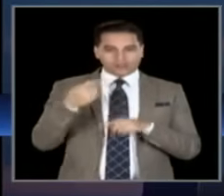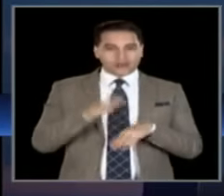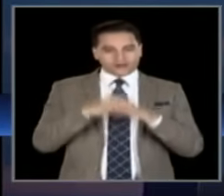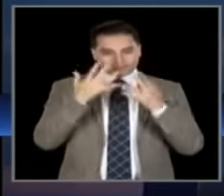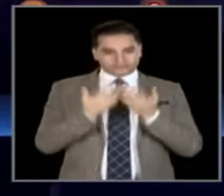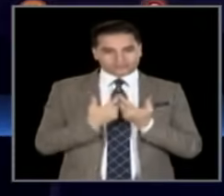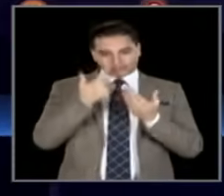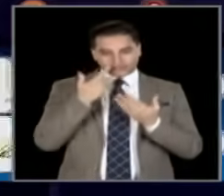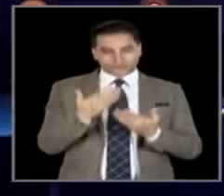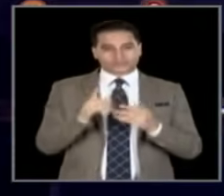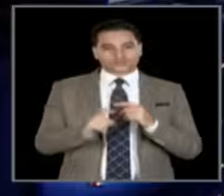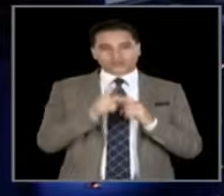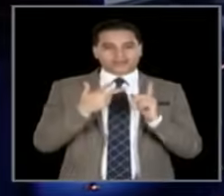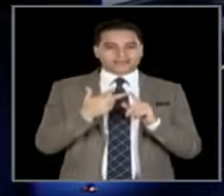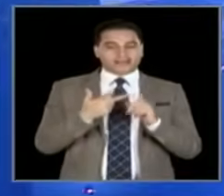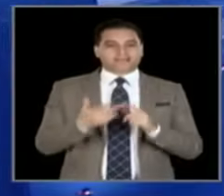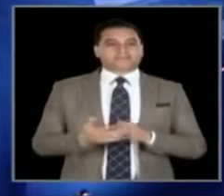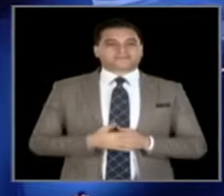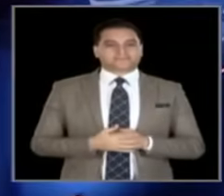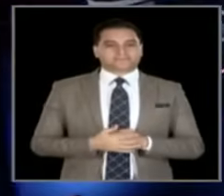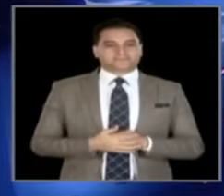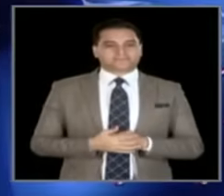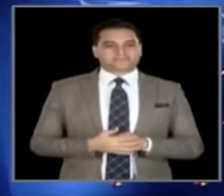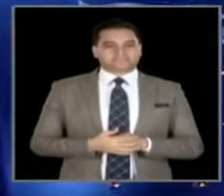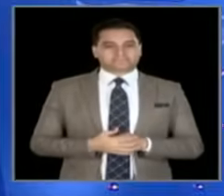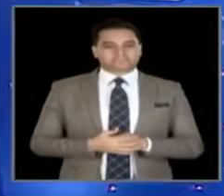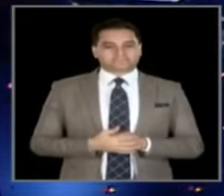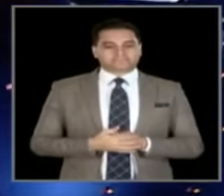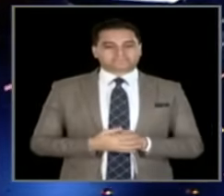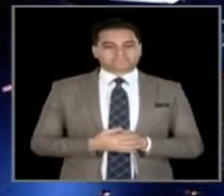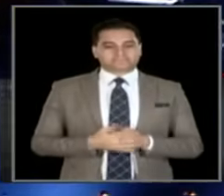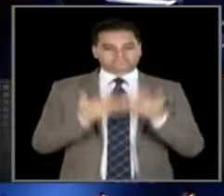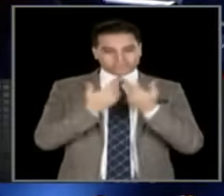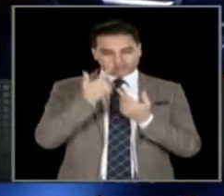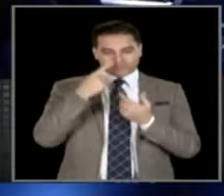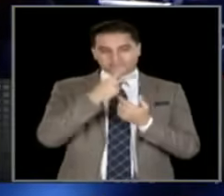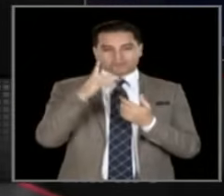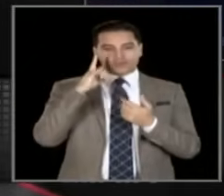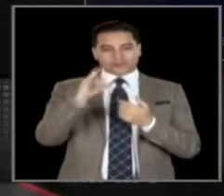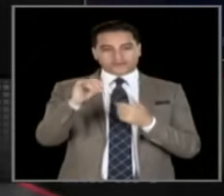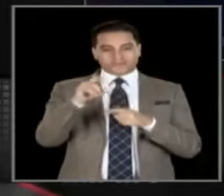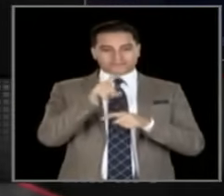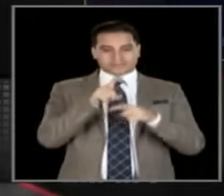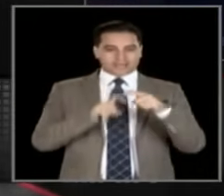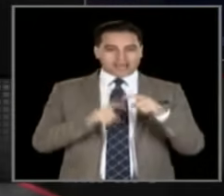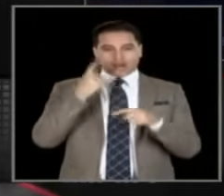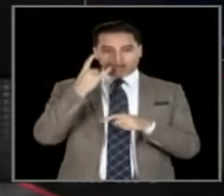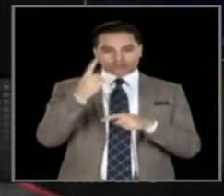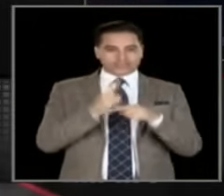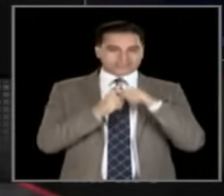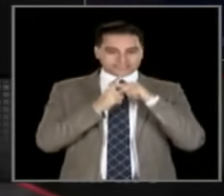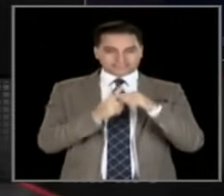ذهنيه السؤال التالت حل المساله الاتيه 250